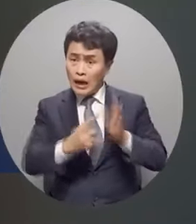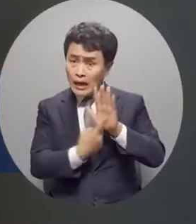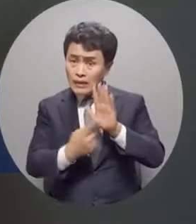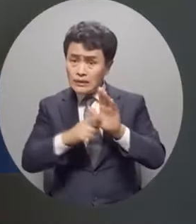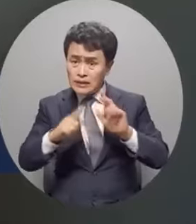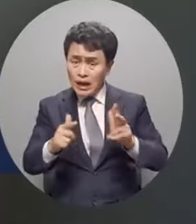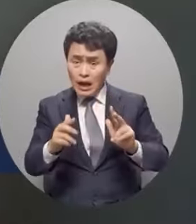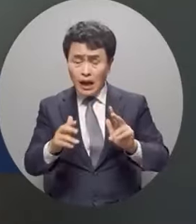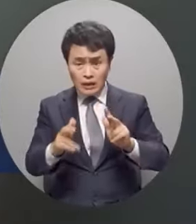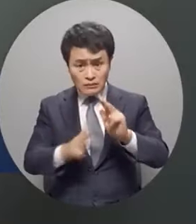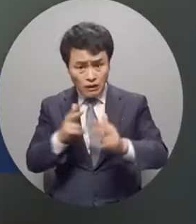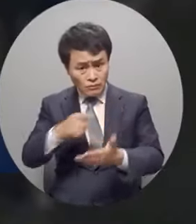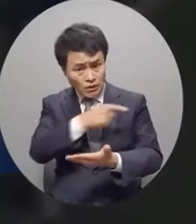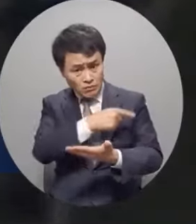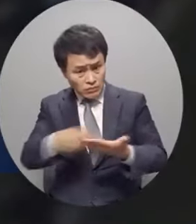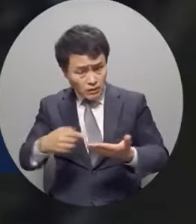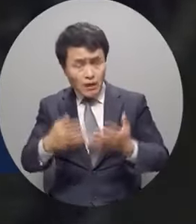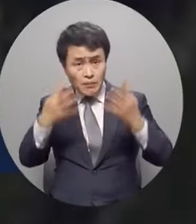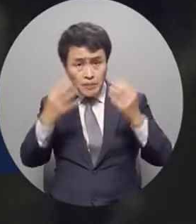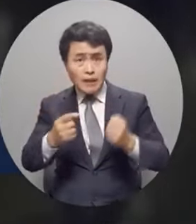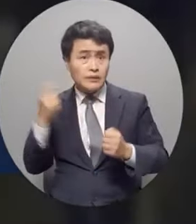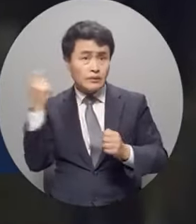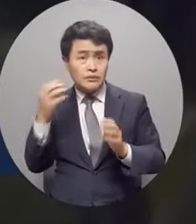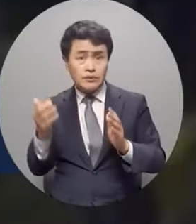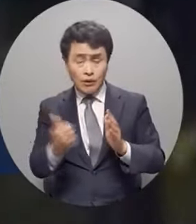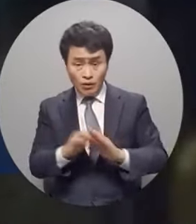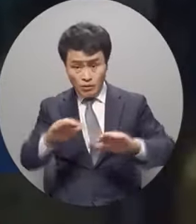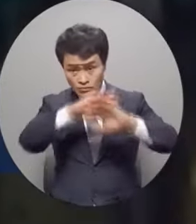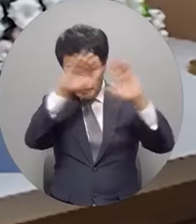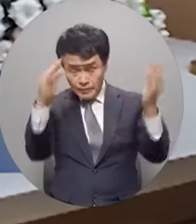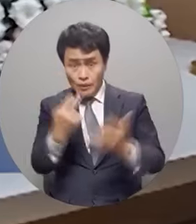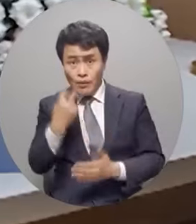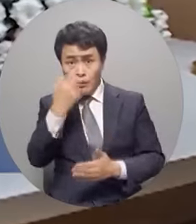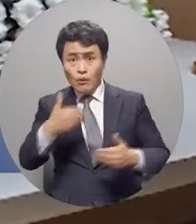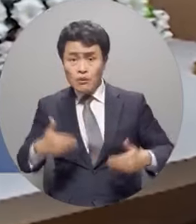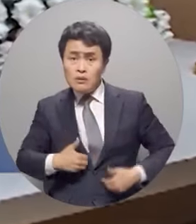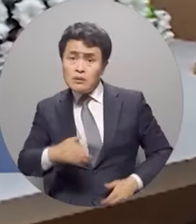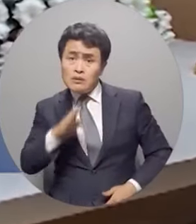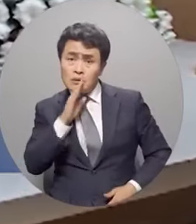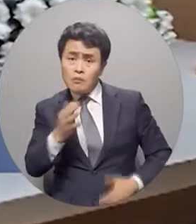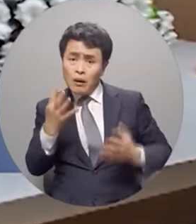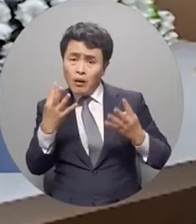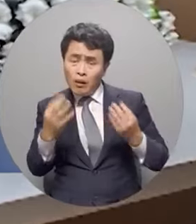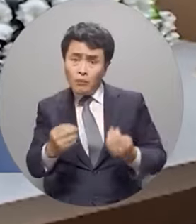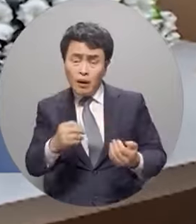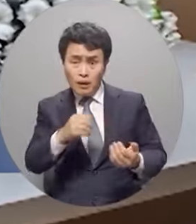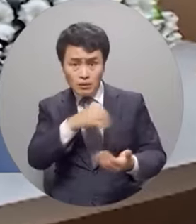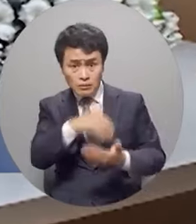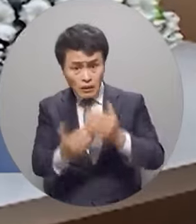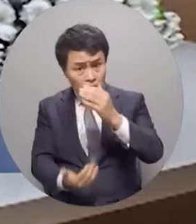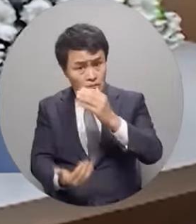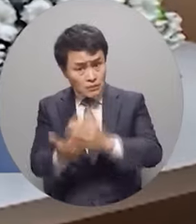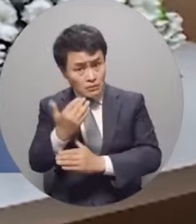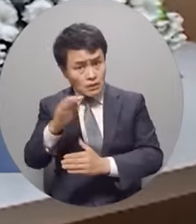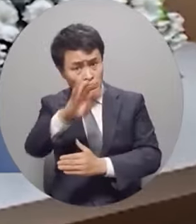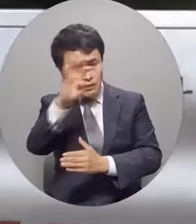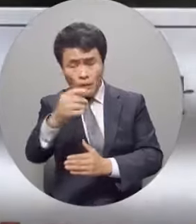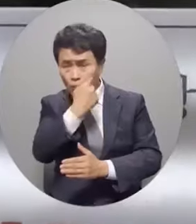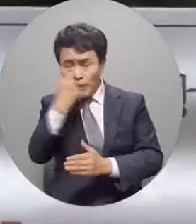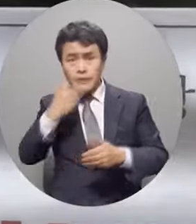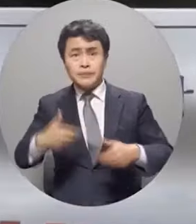사고가 엄청나게 많이 있다 이렇게 생각이 들어요. 다 전수 조사를 해서 정말 얼마나 많은 산재 사고가 쿠팡에서 있었는지를 확인해야